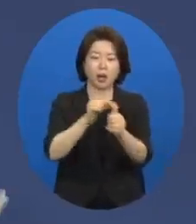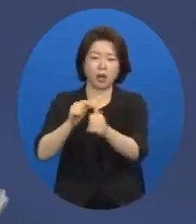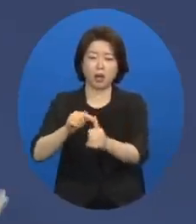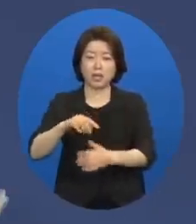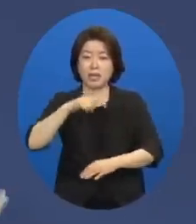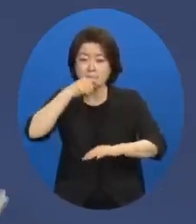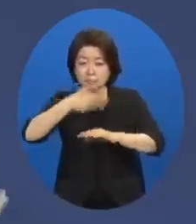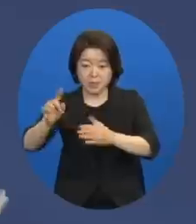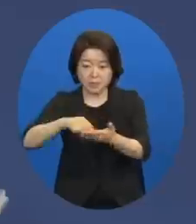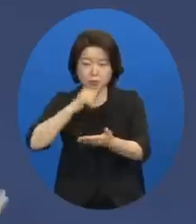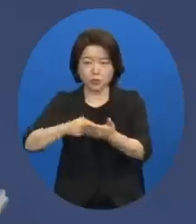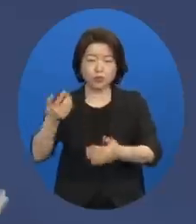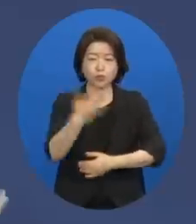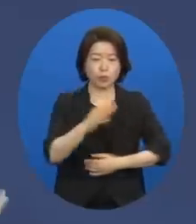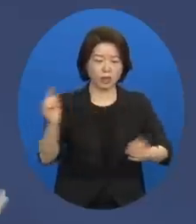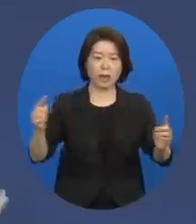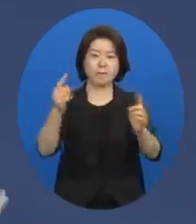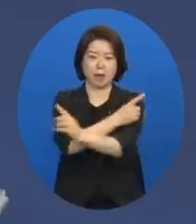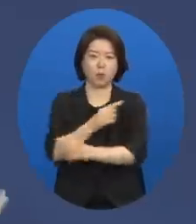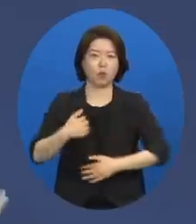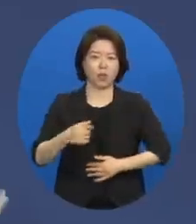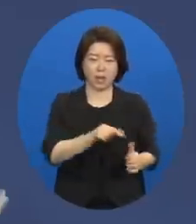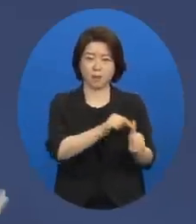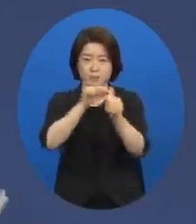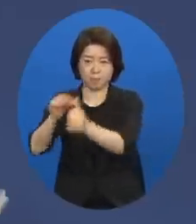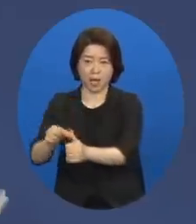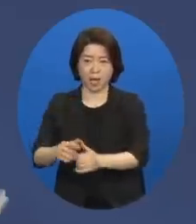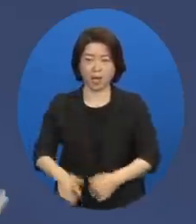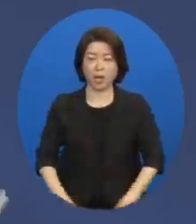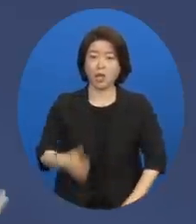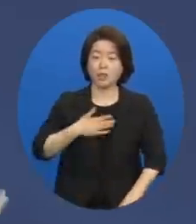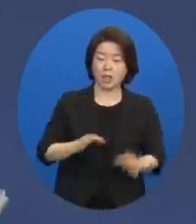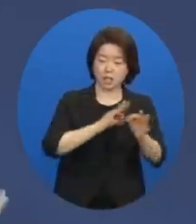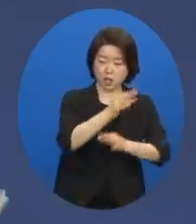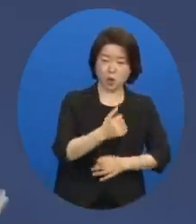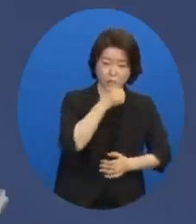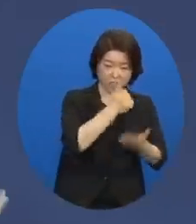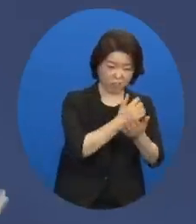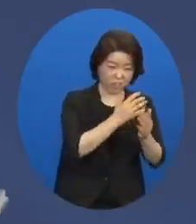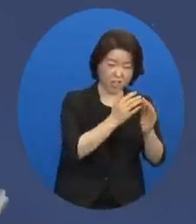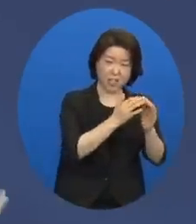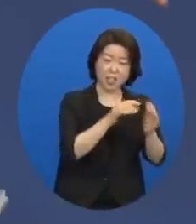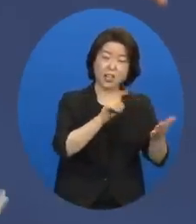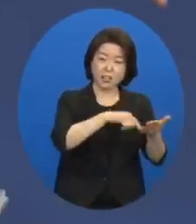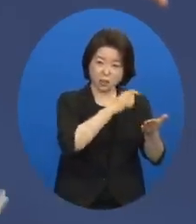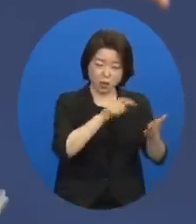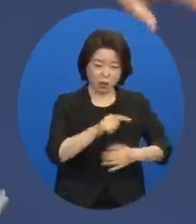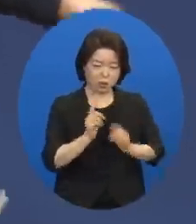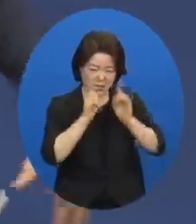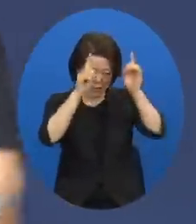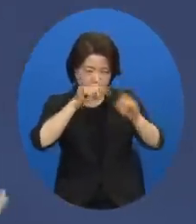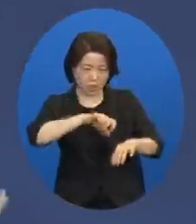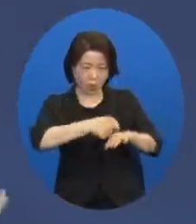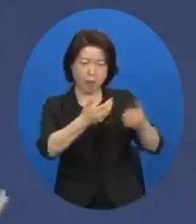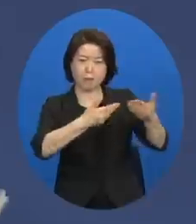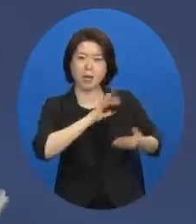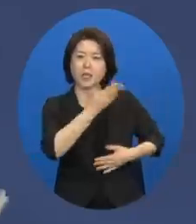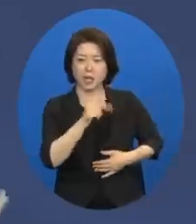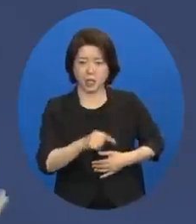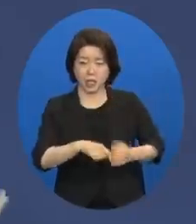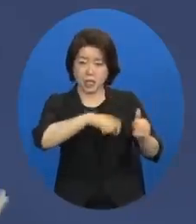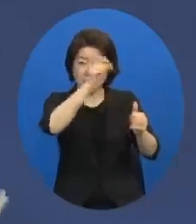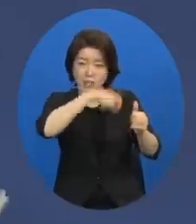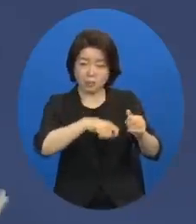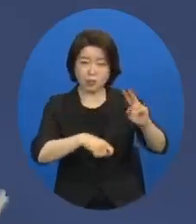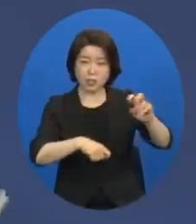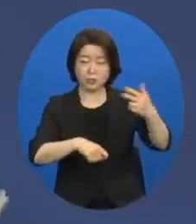사셨다 이 말입니다. 영원히 내 죄값으로 내 존재의 값으로 저 지옥 형벌이 결정되어 있는 히브리서 9장